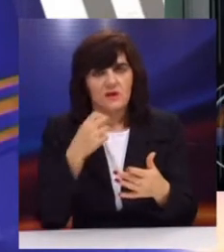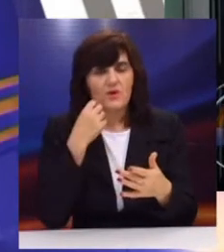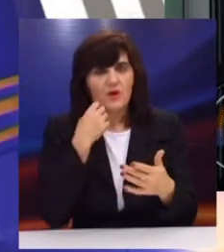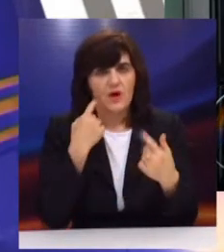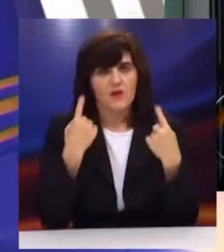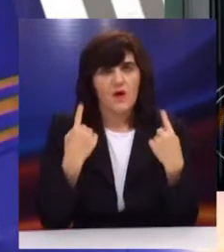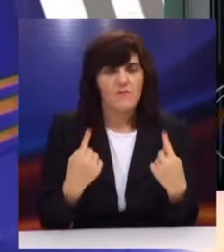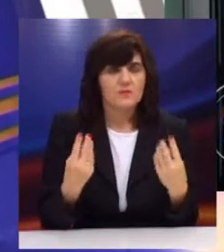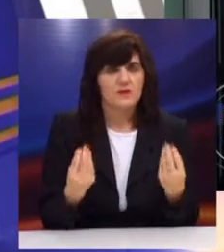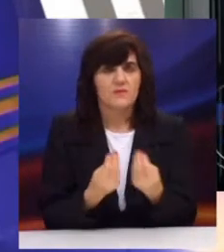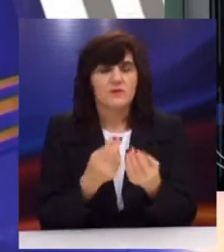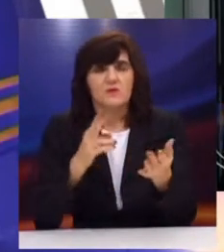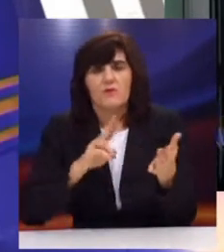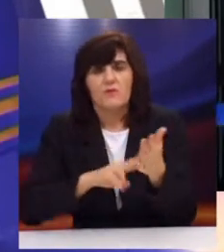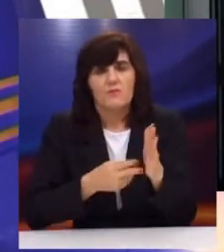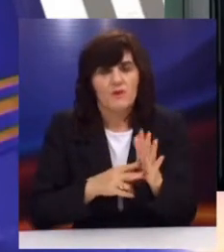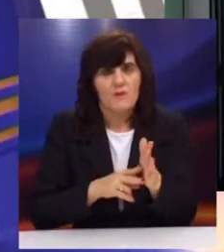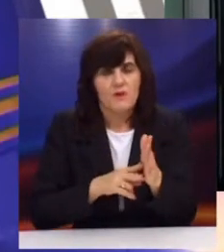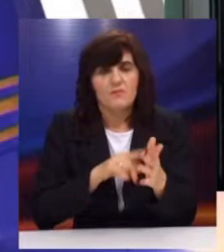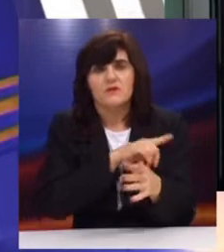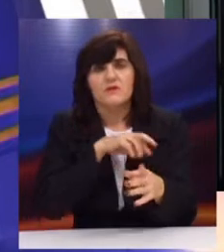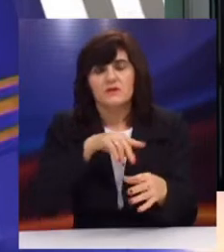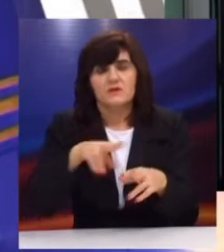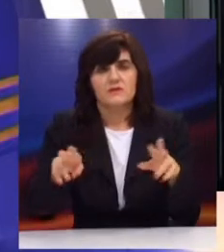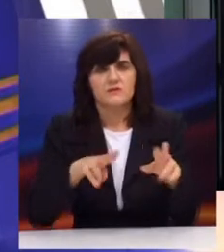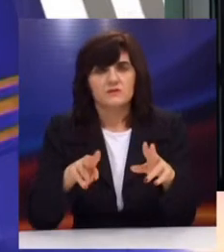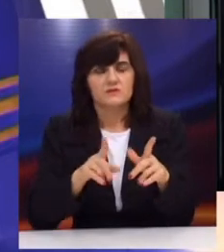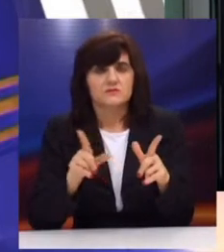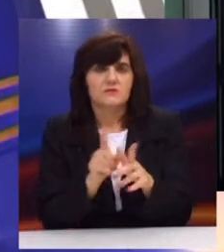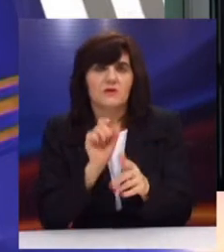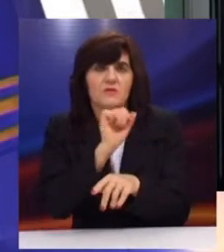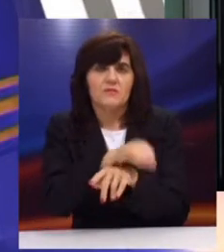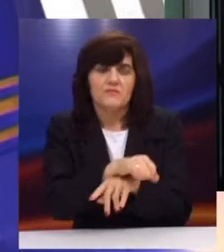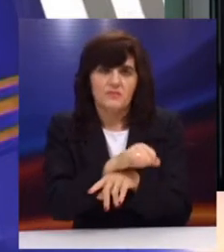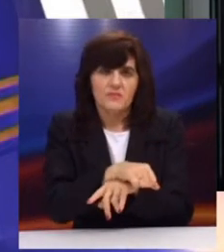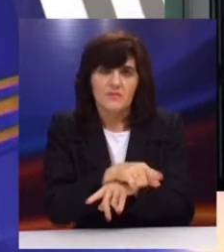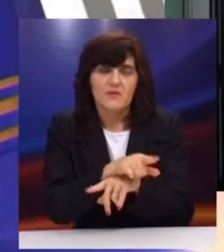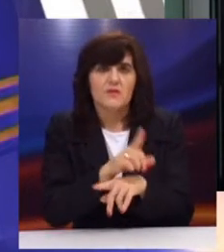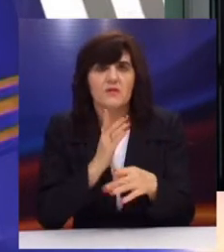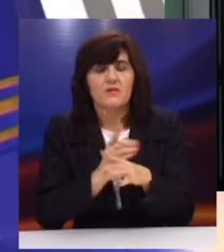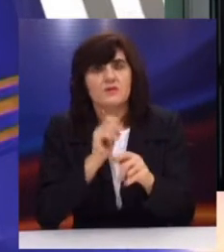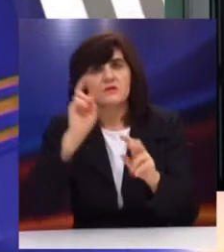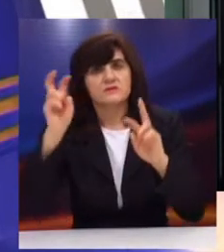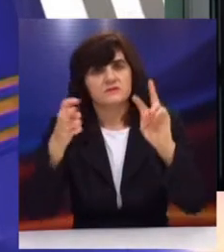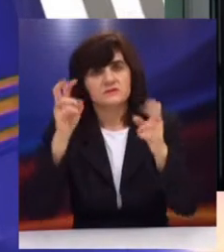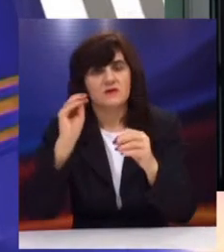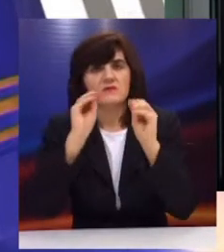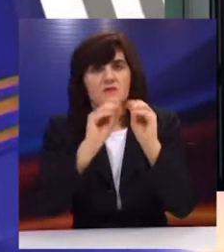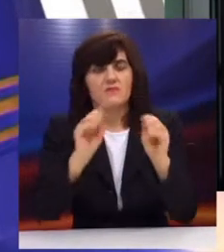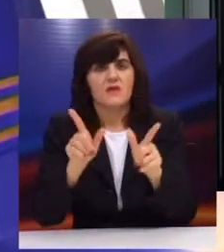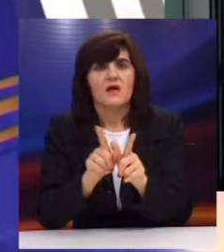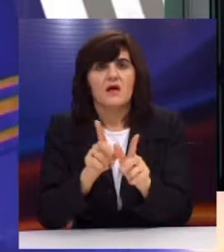samo kada postoji neka afera, neki problem. Dakle, uvek su bili pasivni u komunikaciji s medijima. Dakle, morali su da odgovaraju